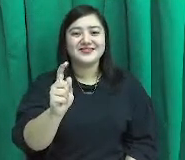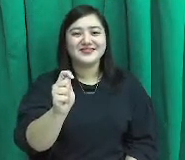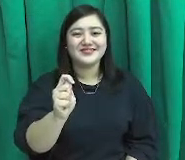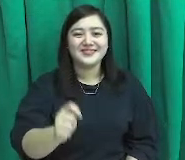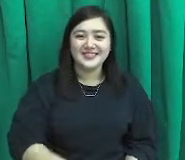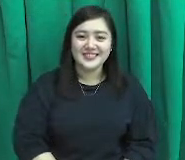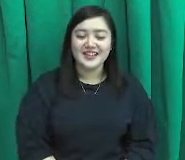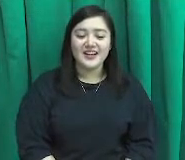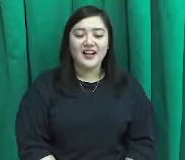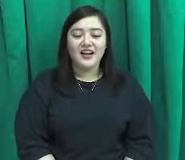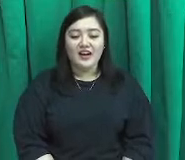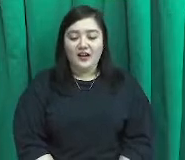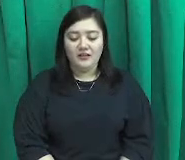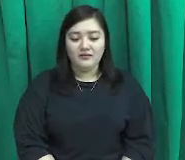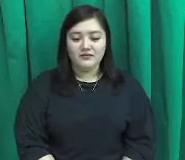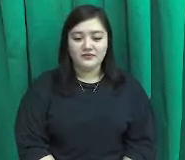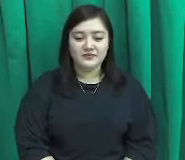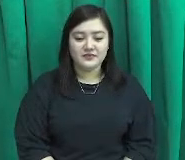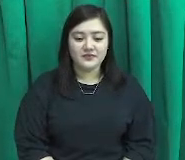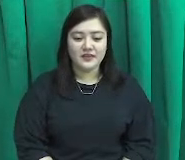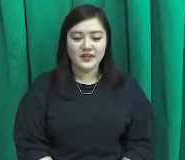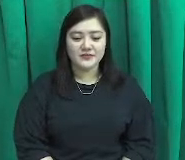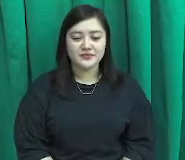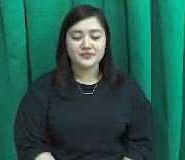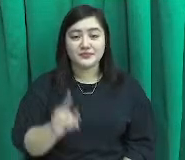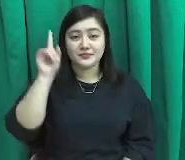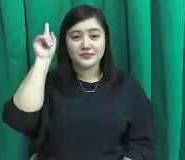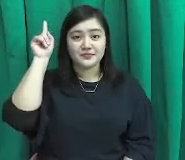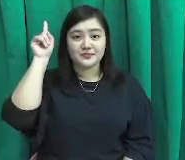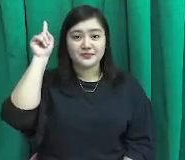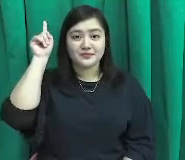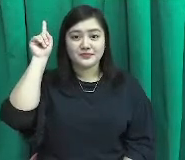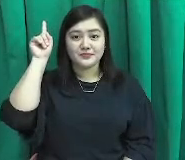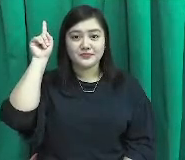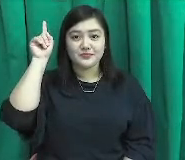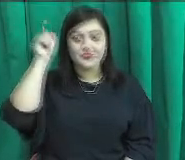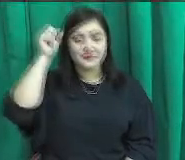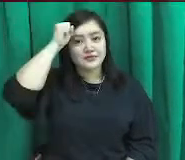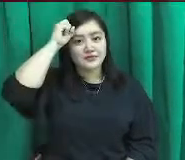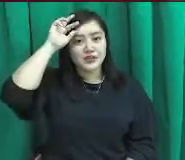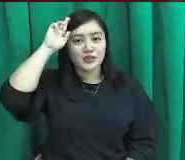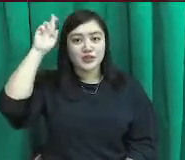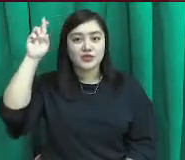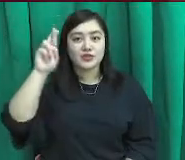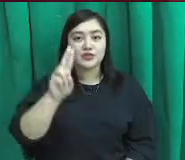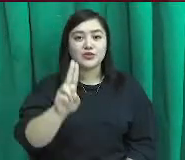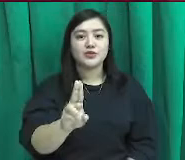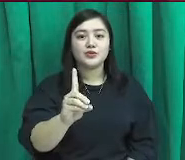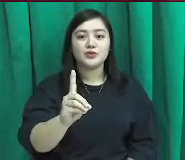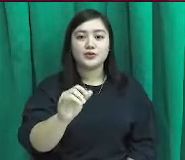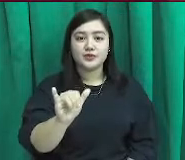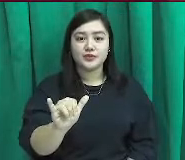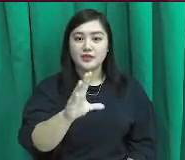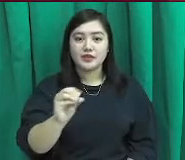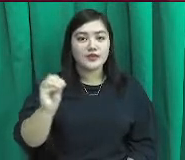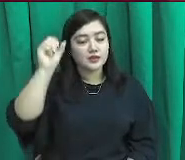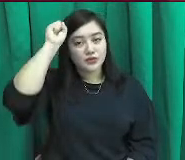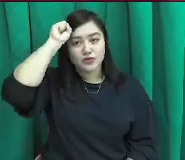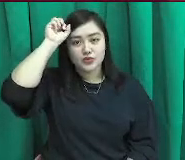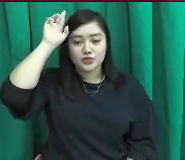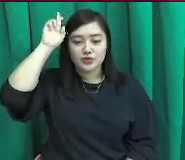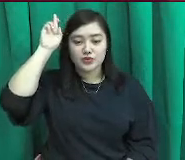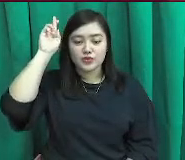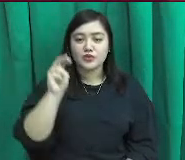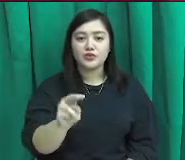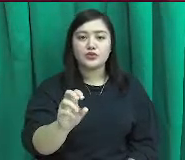kami. Sama-sama. Alright, kasama ko po dito, walang iba, Sir Rudy and Sir Noel Gumabay. Magandang tanghali sa inyo, Sir Rudy